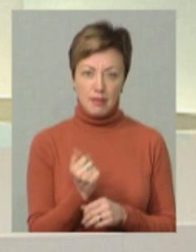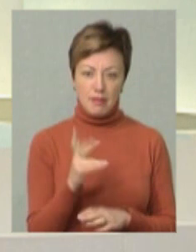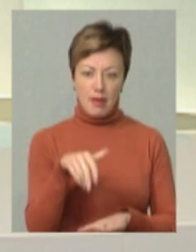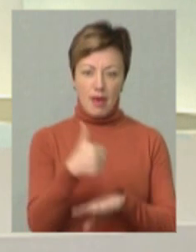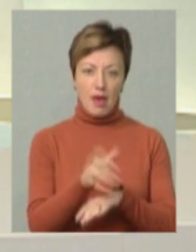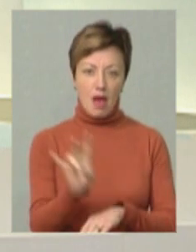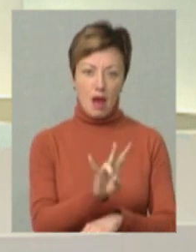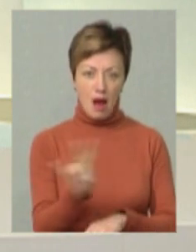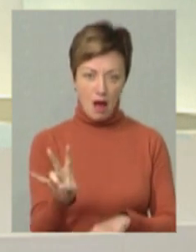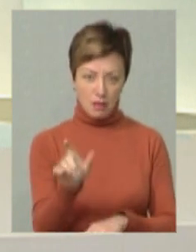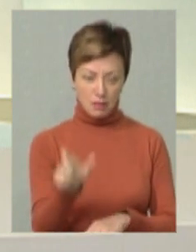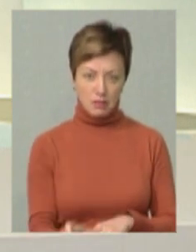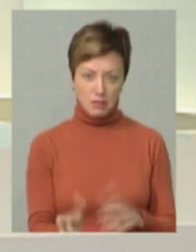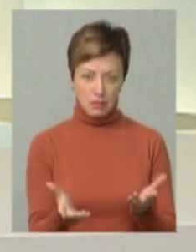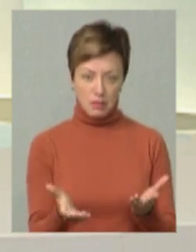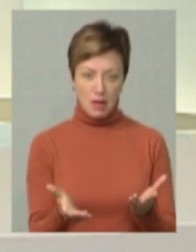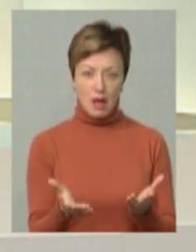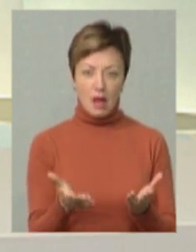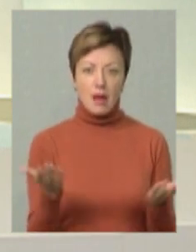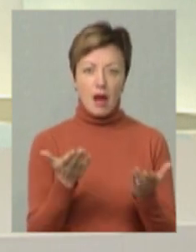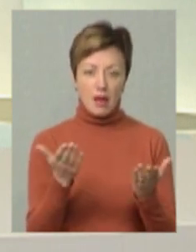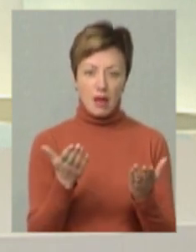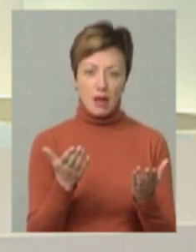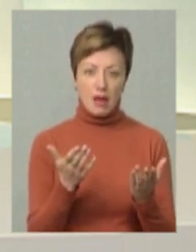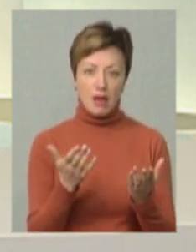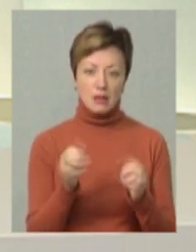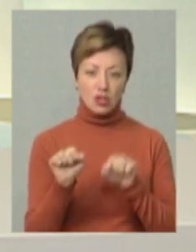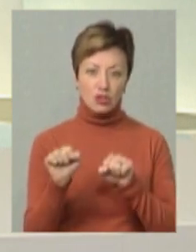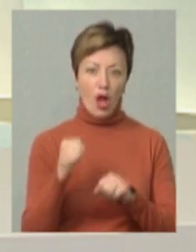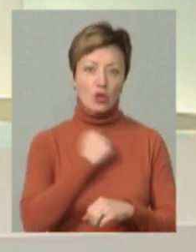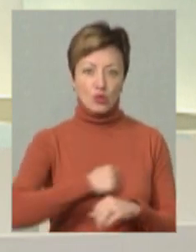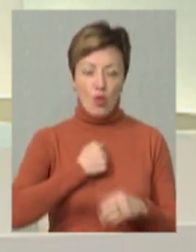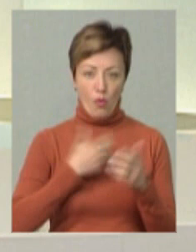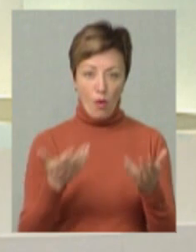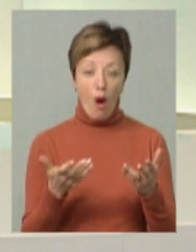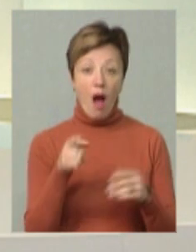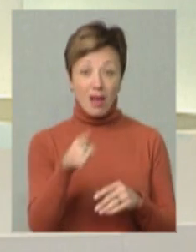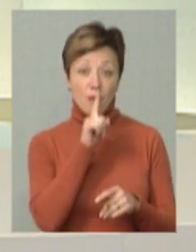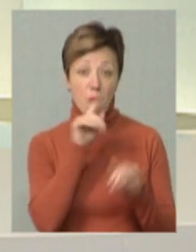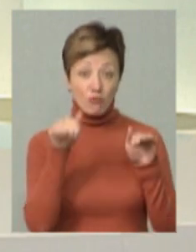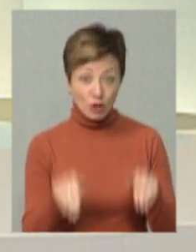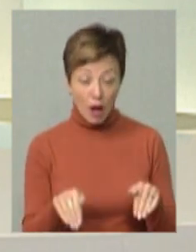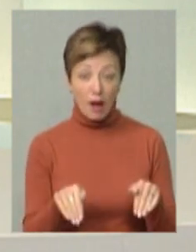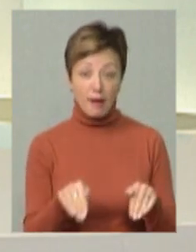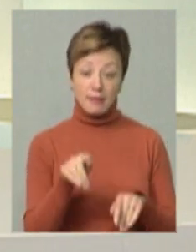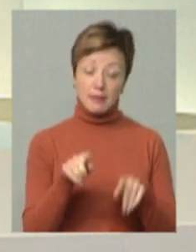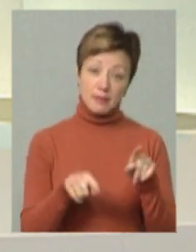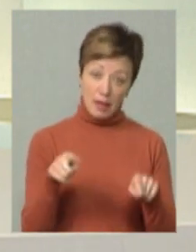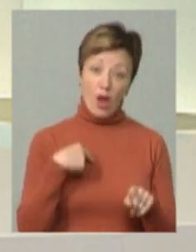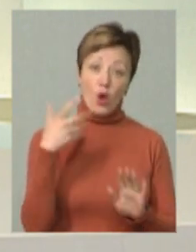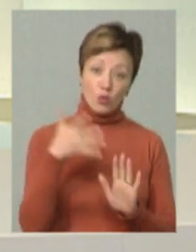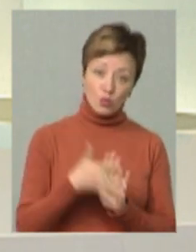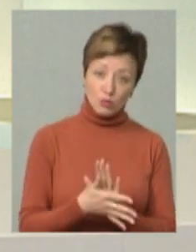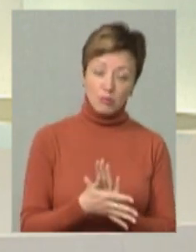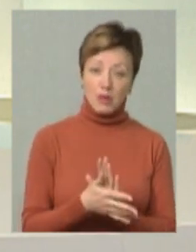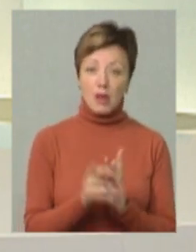ієрарх, священник, який покриває зло? А їхнє мовчання, в деякій мірі, я розумію,